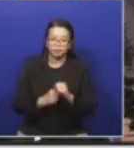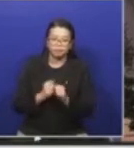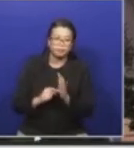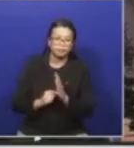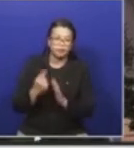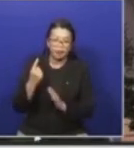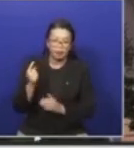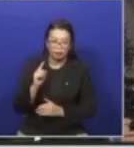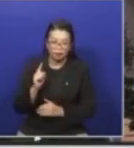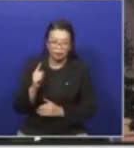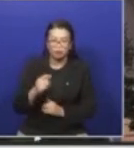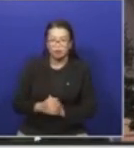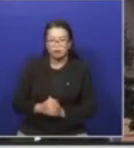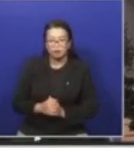าม